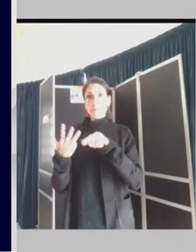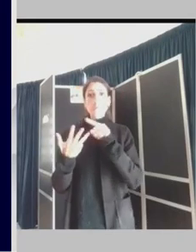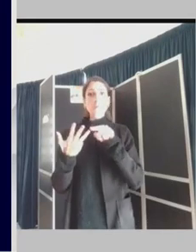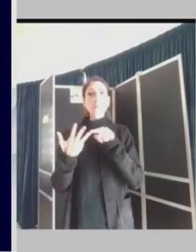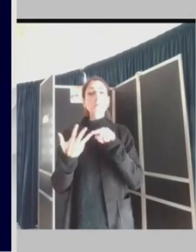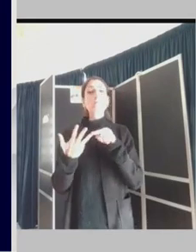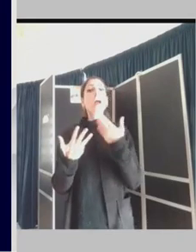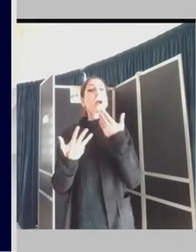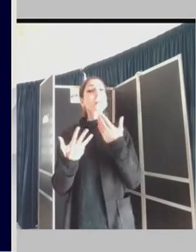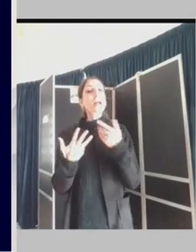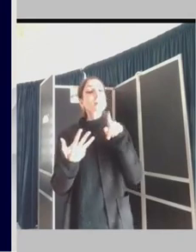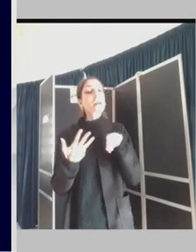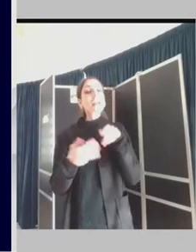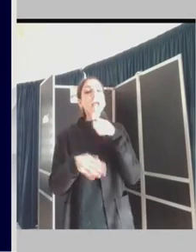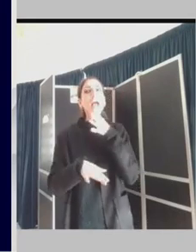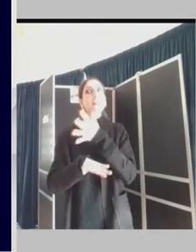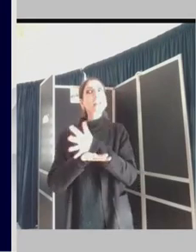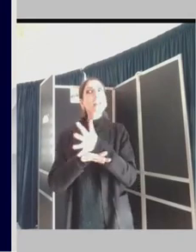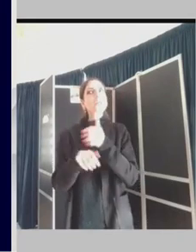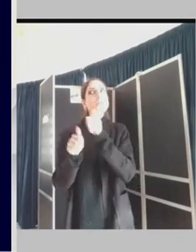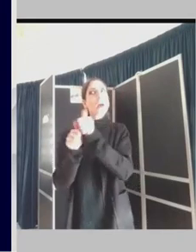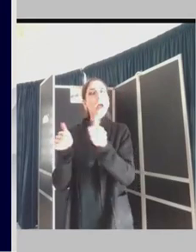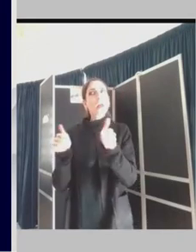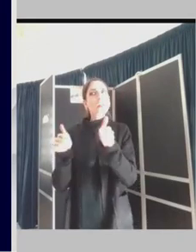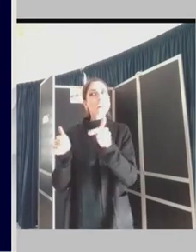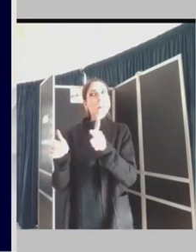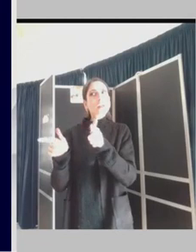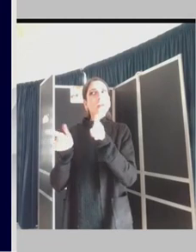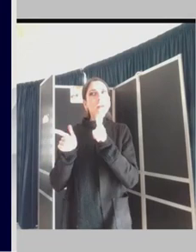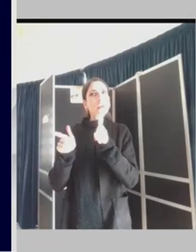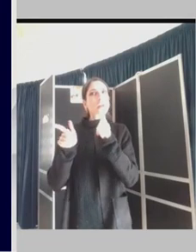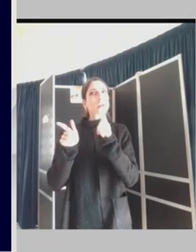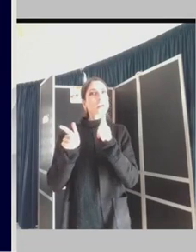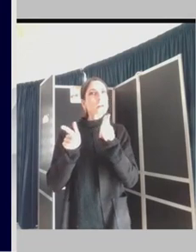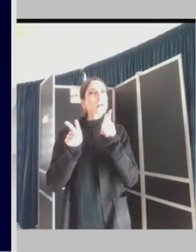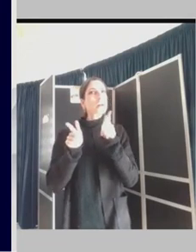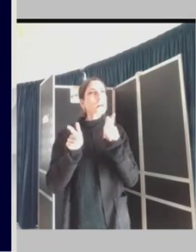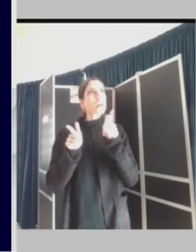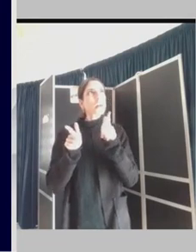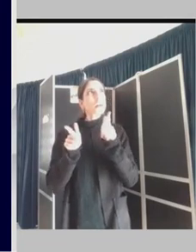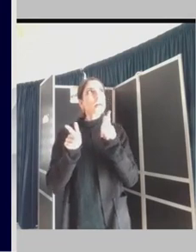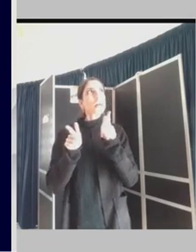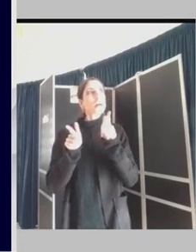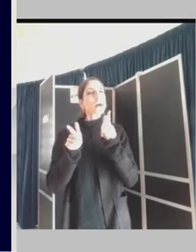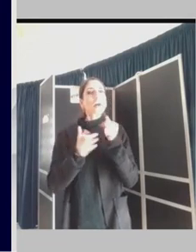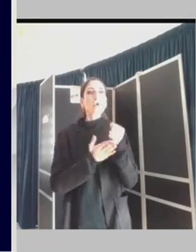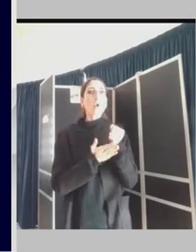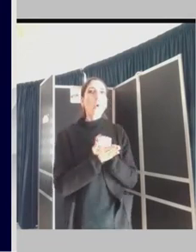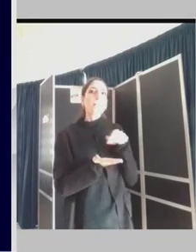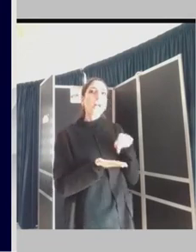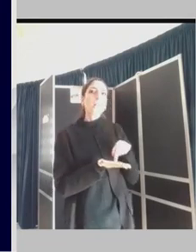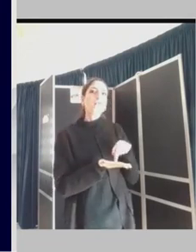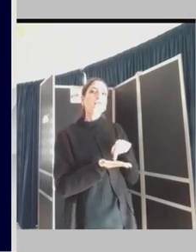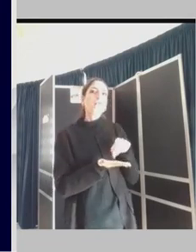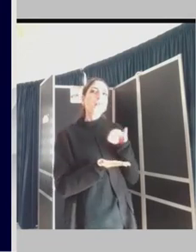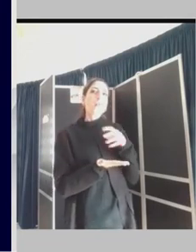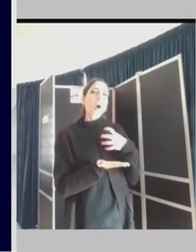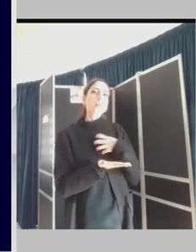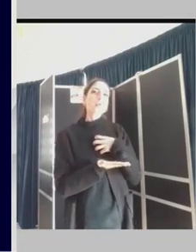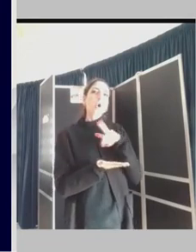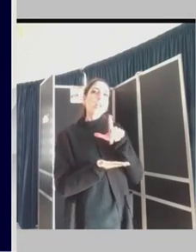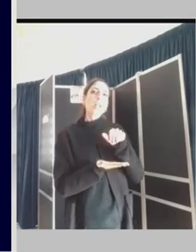agli interventi che mi hanno dato spunto poi per modificare e integrare il documento, quello dell'assessore